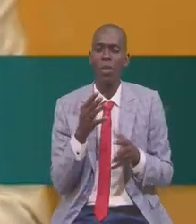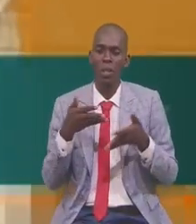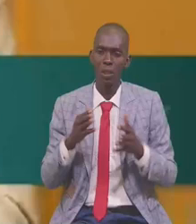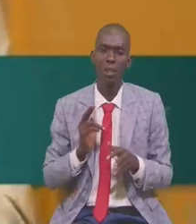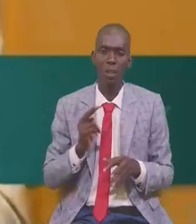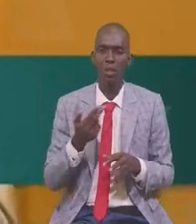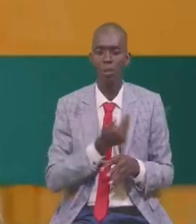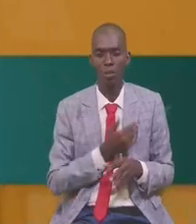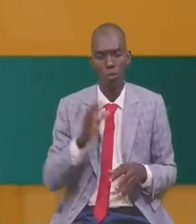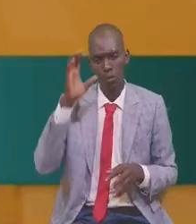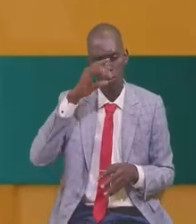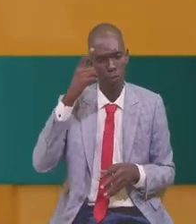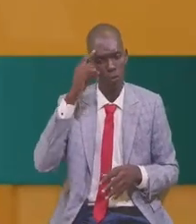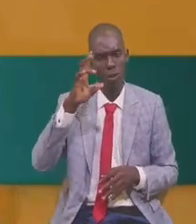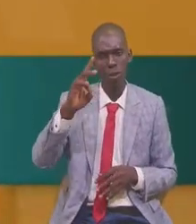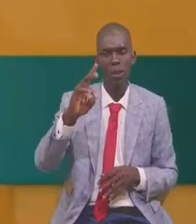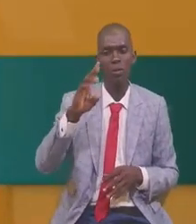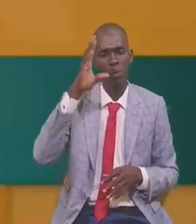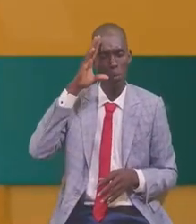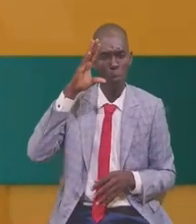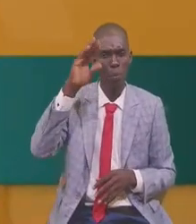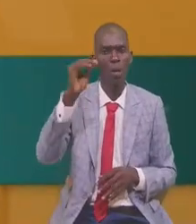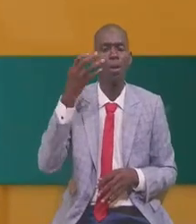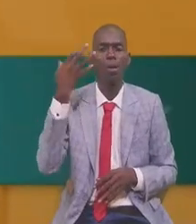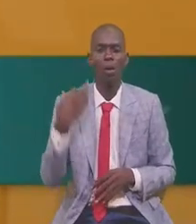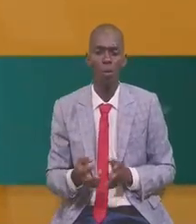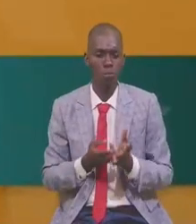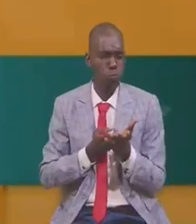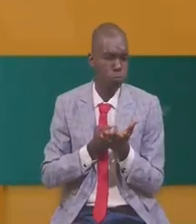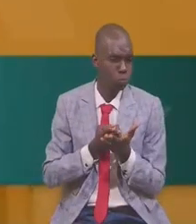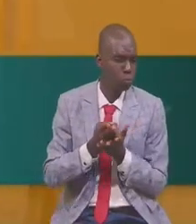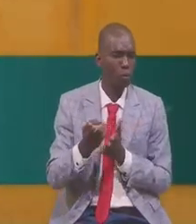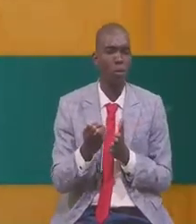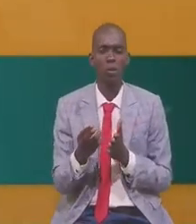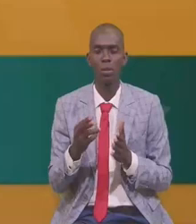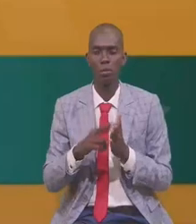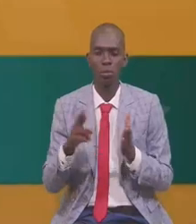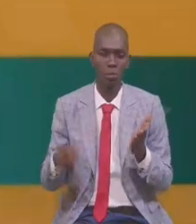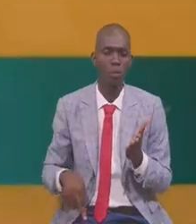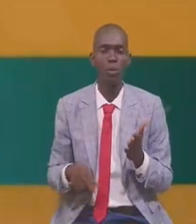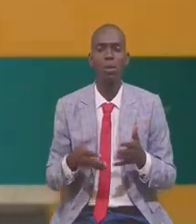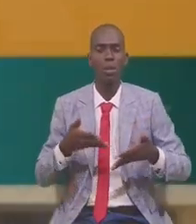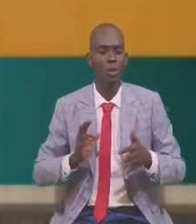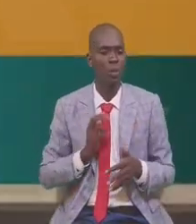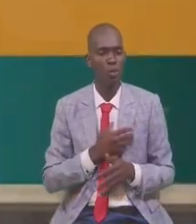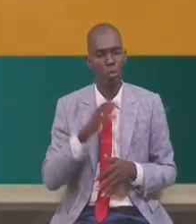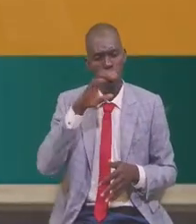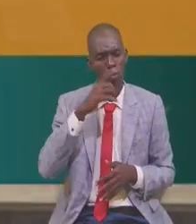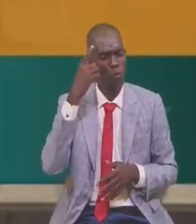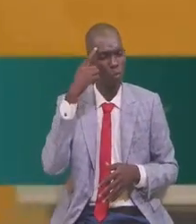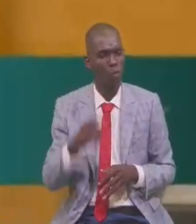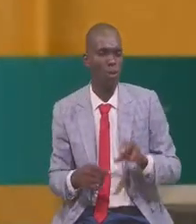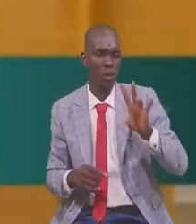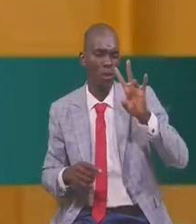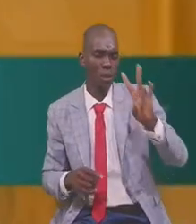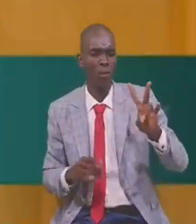hommes qui ont de bons témoignages. Cherchons 7 hommes qui sont remplis de foi